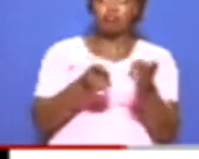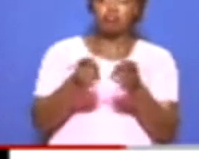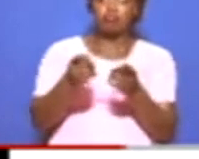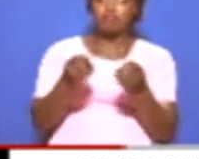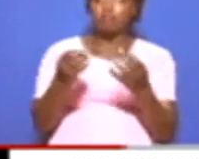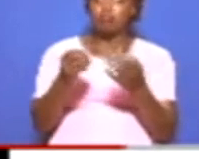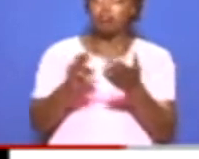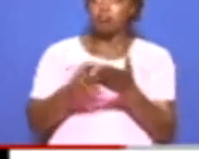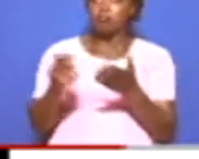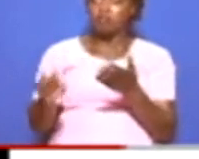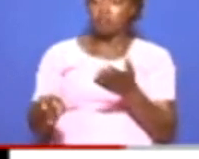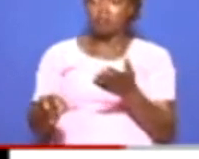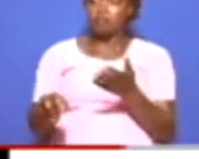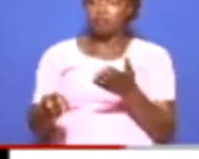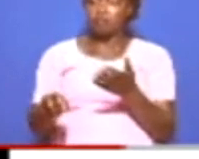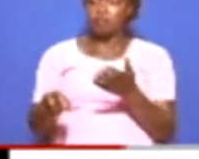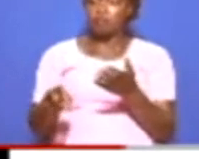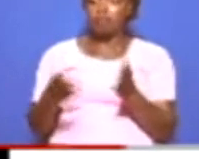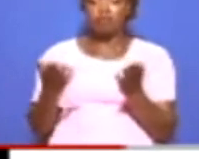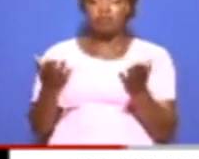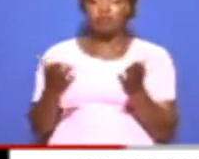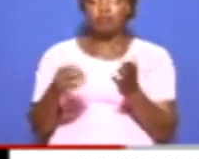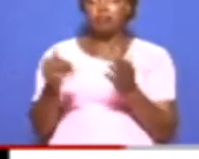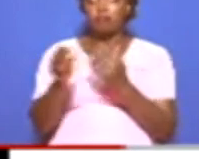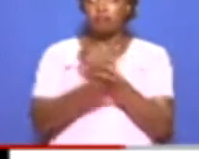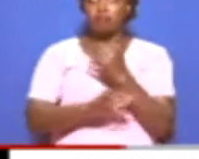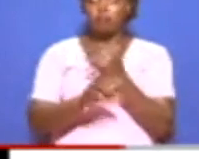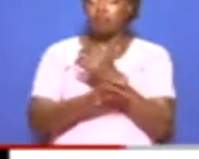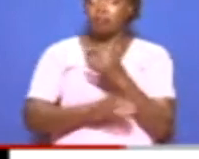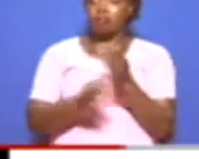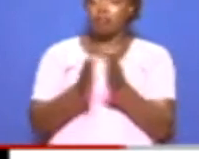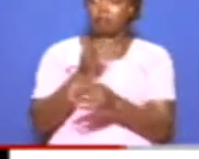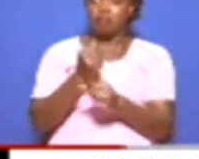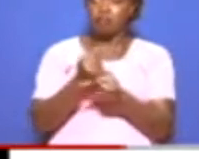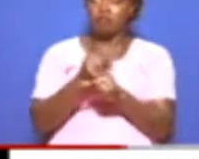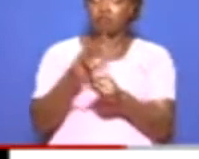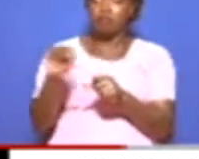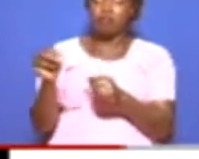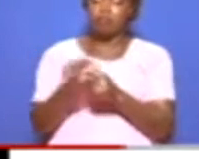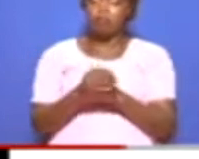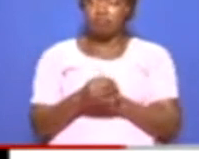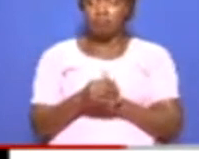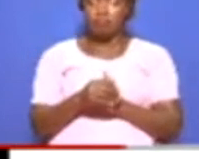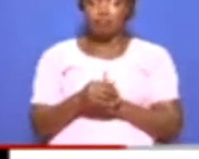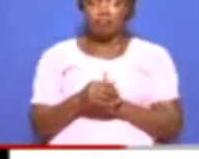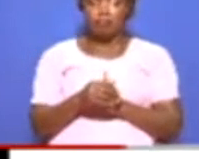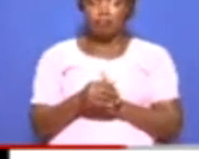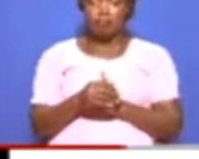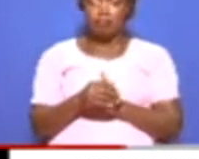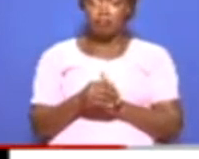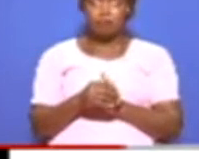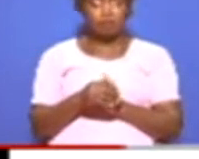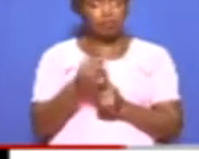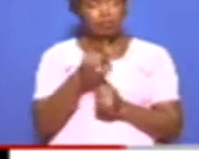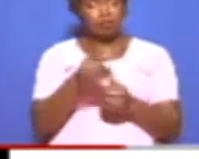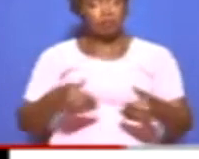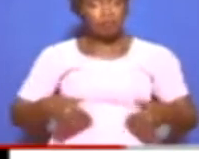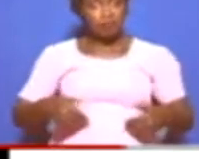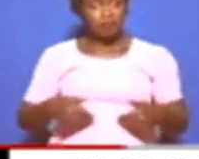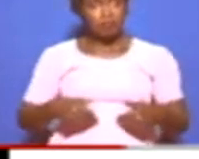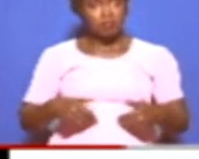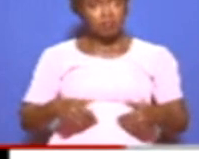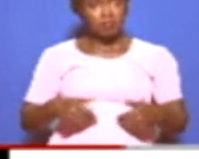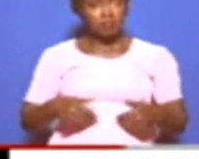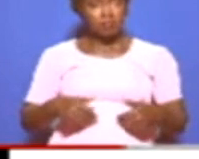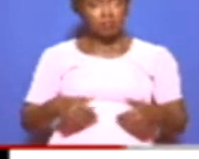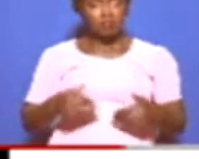wakaenda nchi za Kiarabu kufanya hiyo kazi ya urubani. Naam, nafahamu kwamba wewe kama kijana tunapokaribia